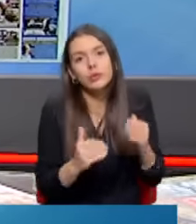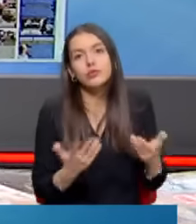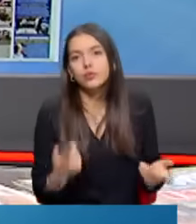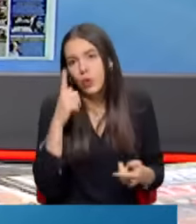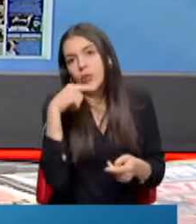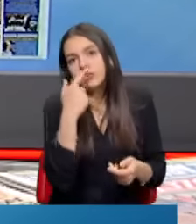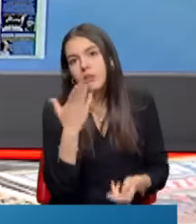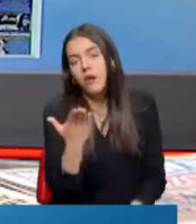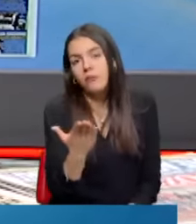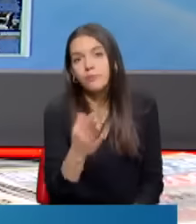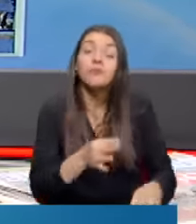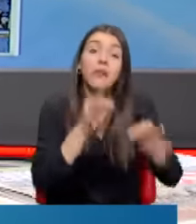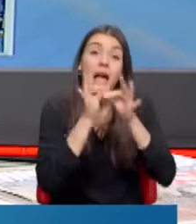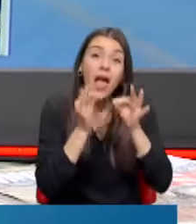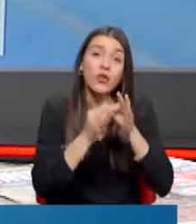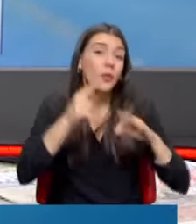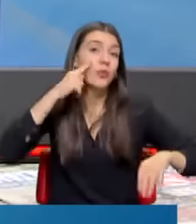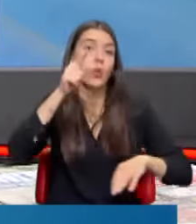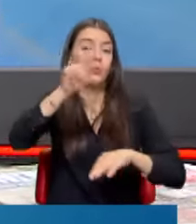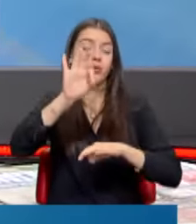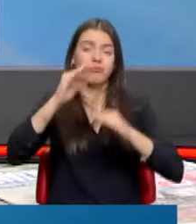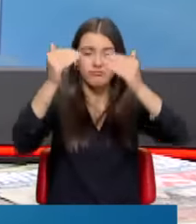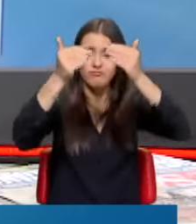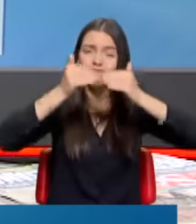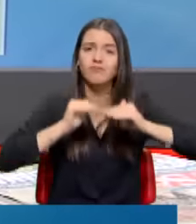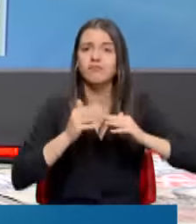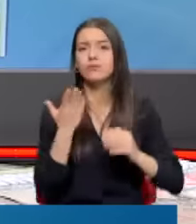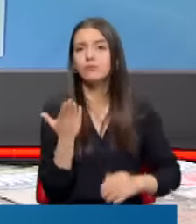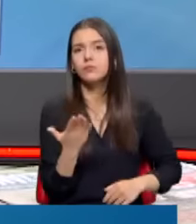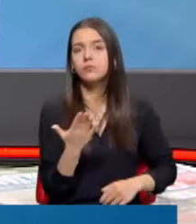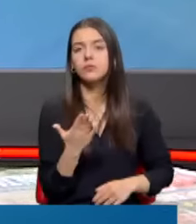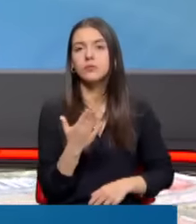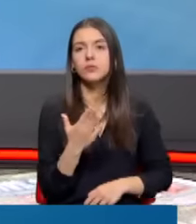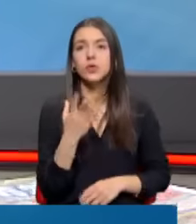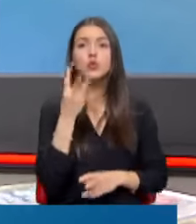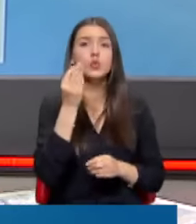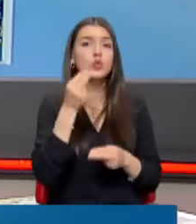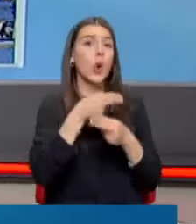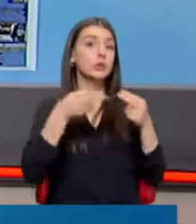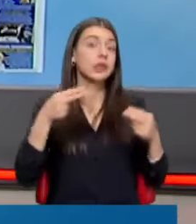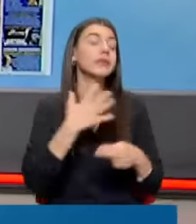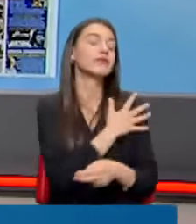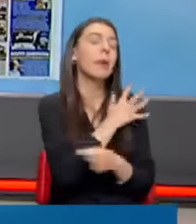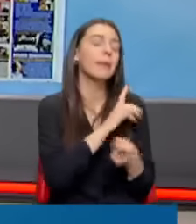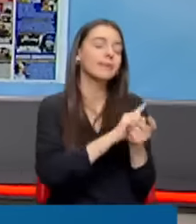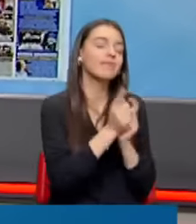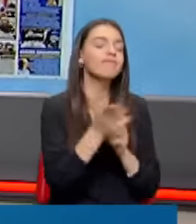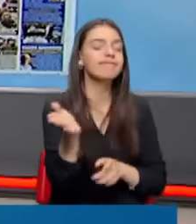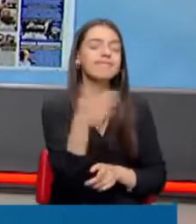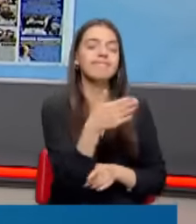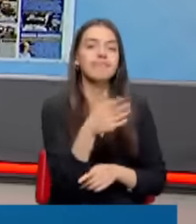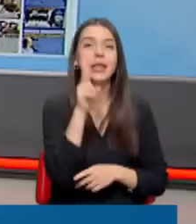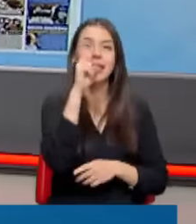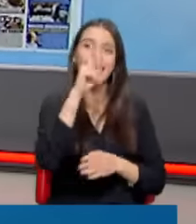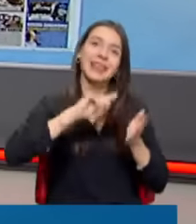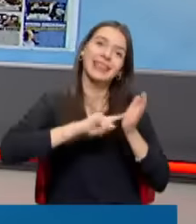indirgenmiş durumda. Ekonomimiz buna indirgenmiş durumda sevgili izleyenler. Çok uzattık, CHP'ye dönelim. İkinci detayı rica